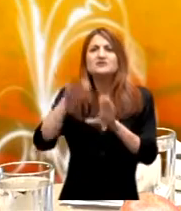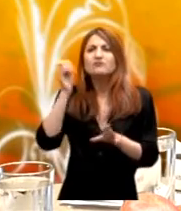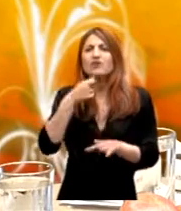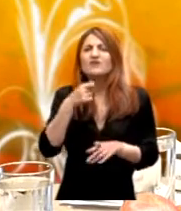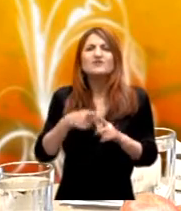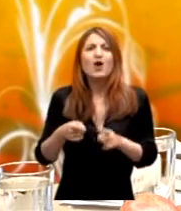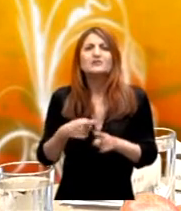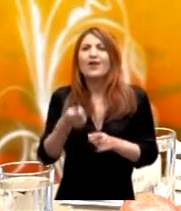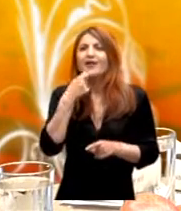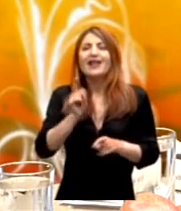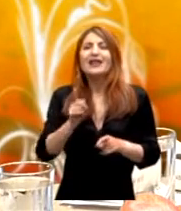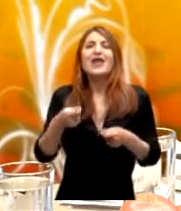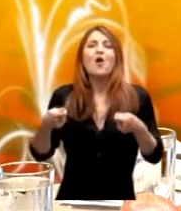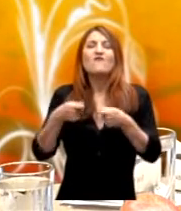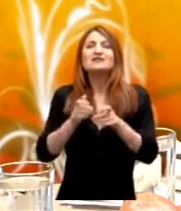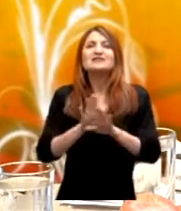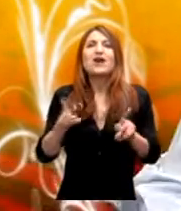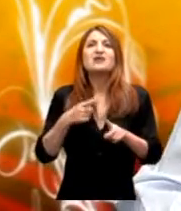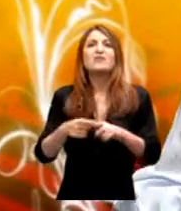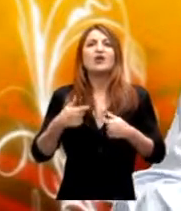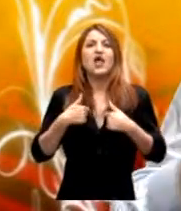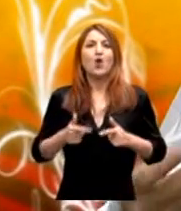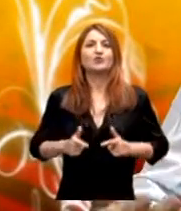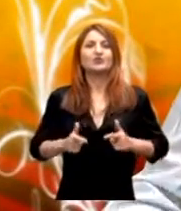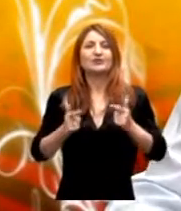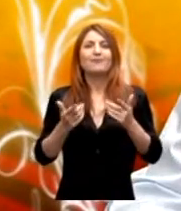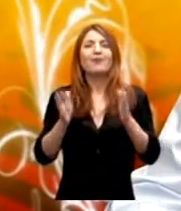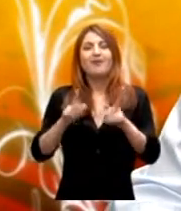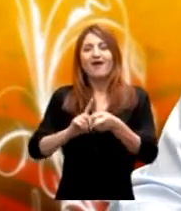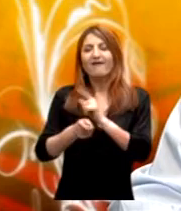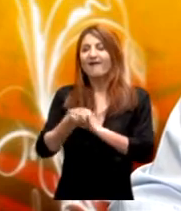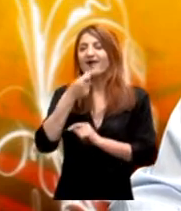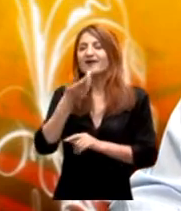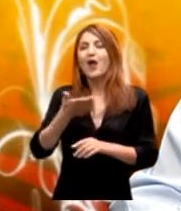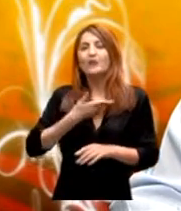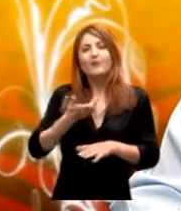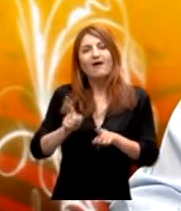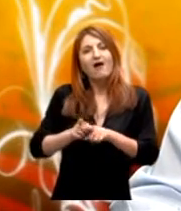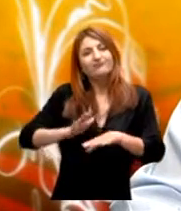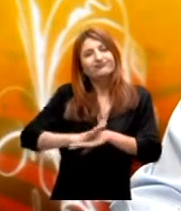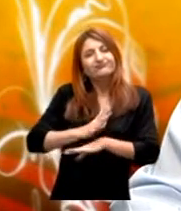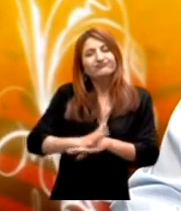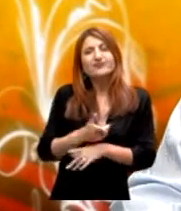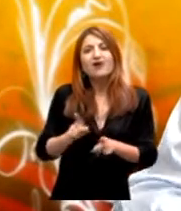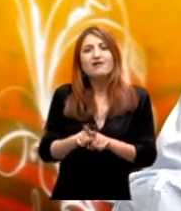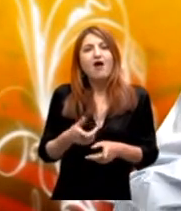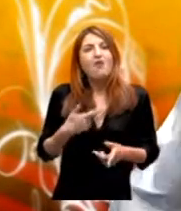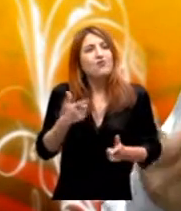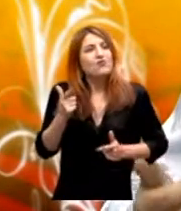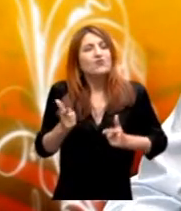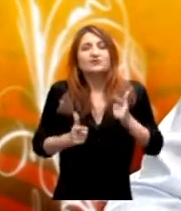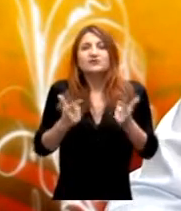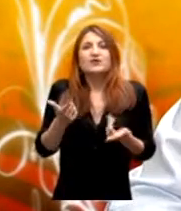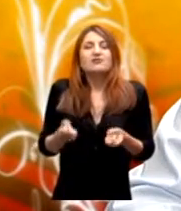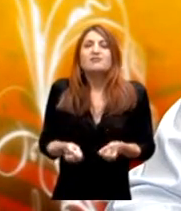i nešto što daje nekakvo životno zadovoljstvo, užitak. Teško se